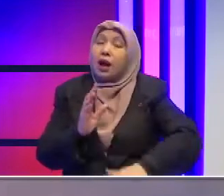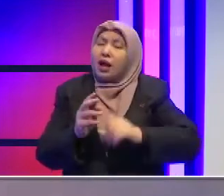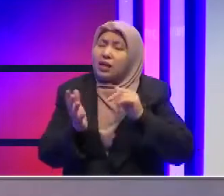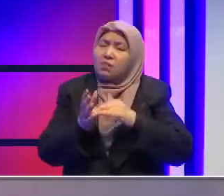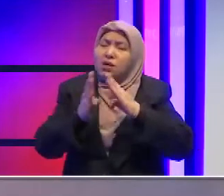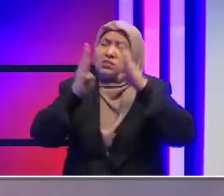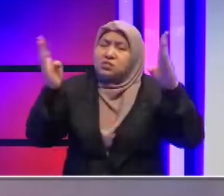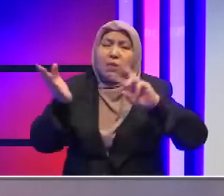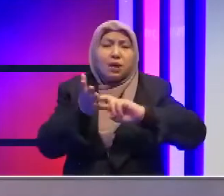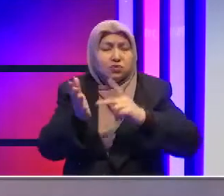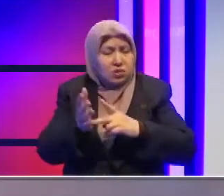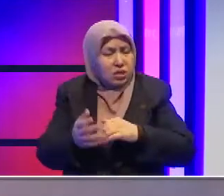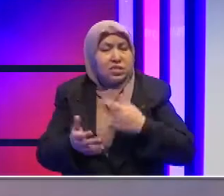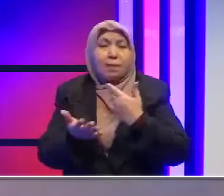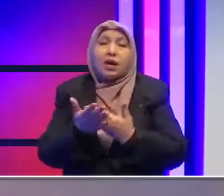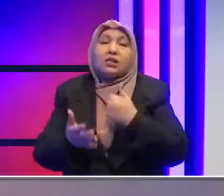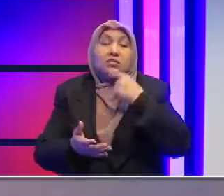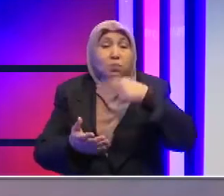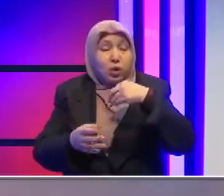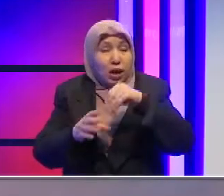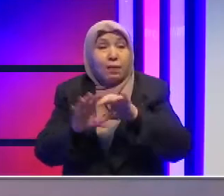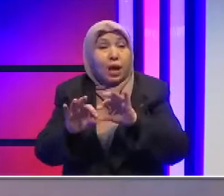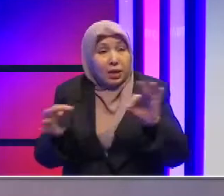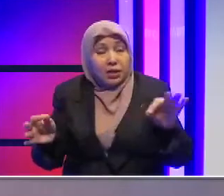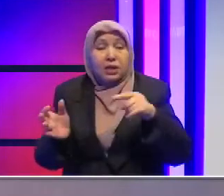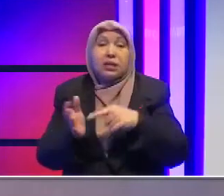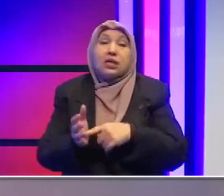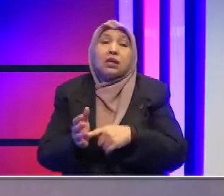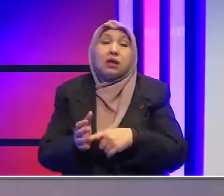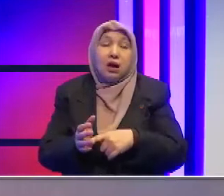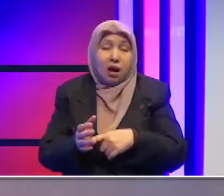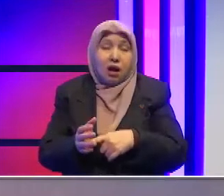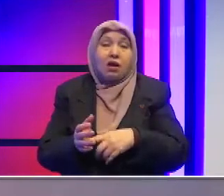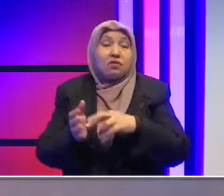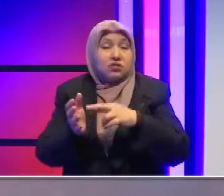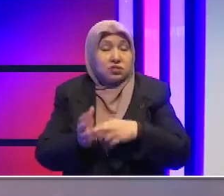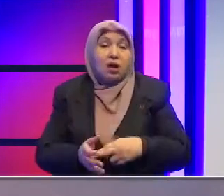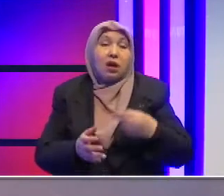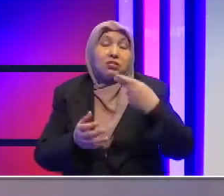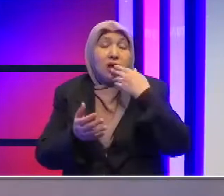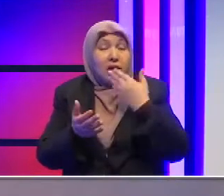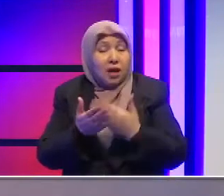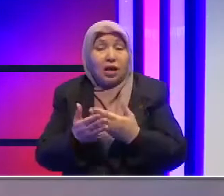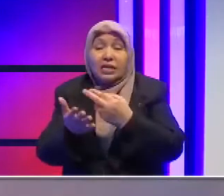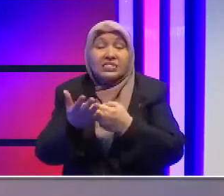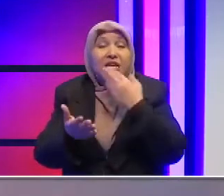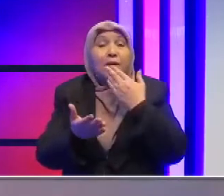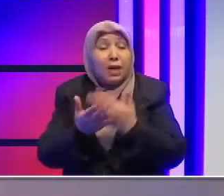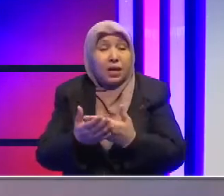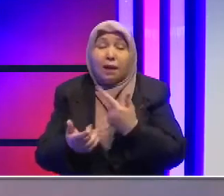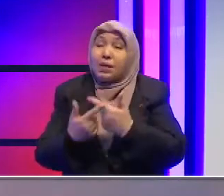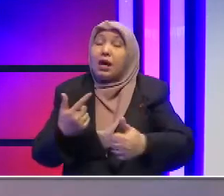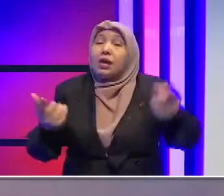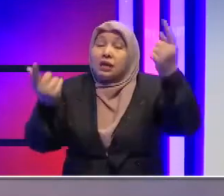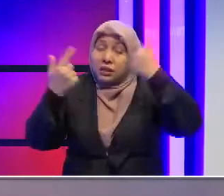besar artinya, sehingga disebutkan oleh Allah dalam ayat ini, rizqan hasanah. Rizqan hasanah. Masya-Allah. Disebutkan hasan, apa yang datang daripada